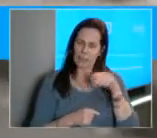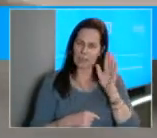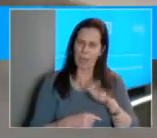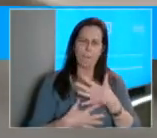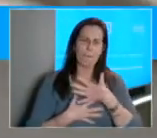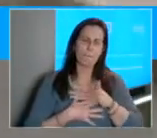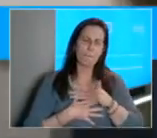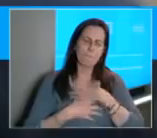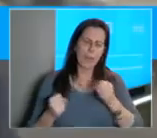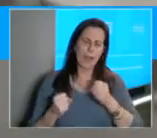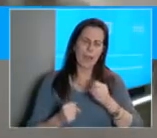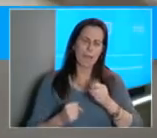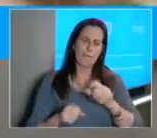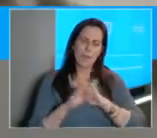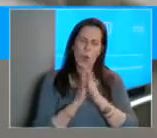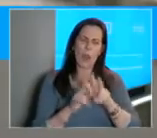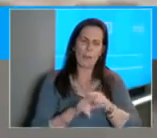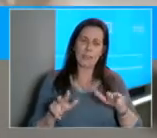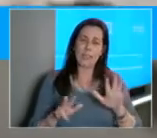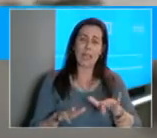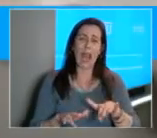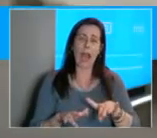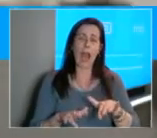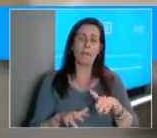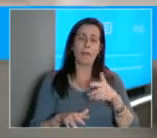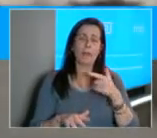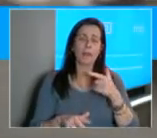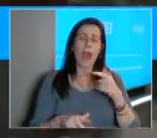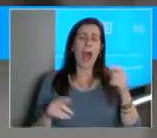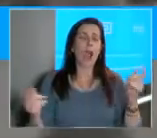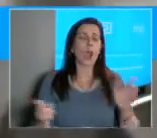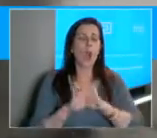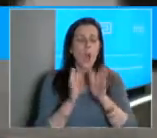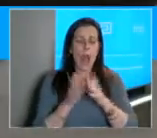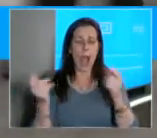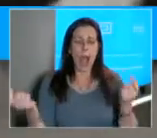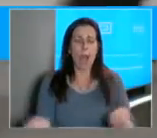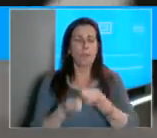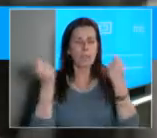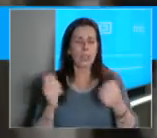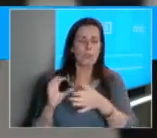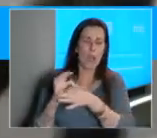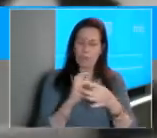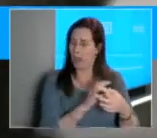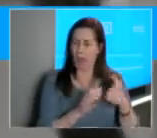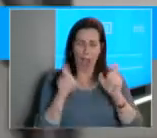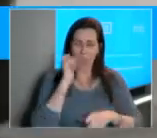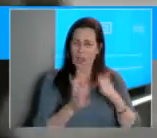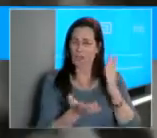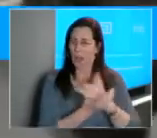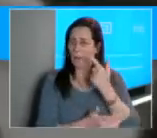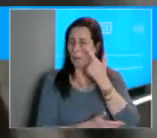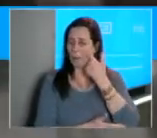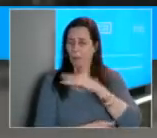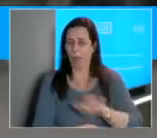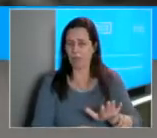המיאוס שלהם מהמצב באופן כללי, גם הסיסמאות של שחרור לאומי כבר לא קוסמות להם, זה איבד את סוד הקסם או כוח המשיכה שהיה